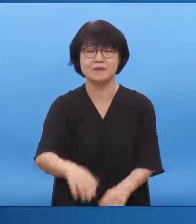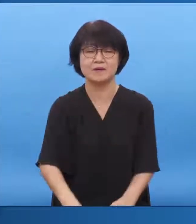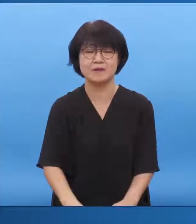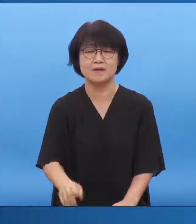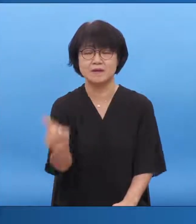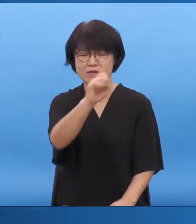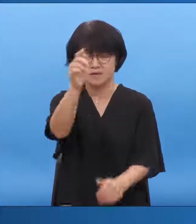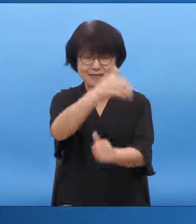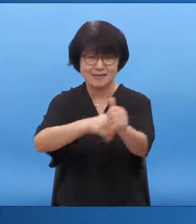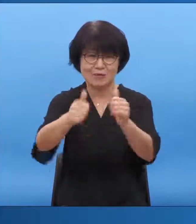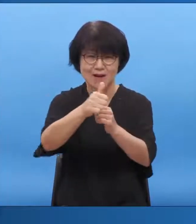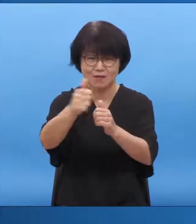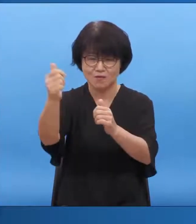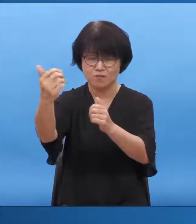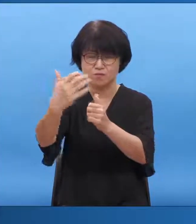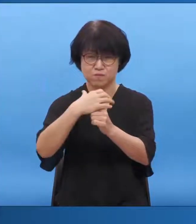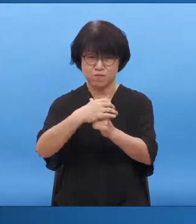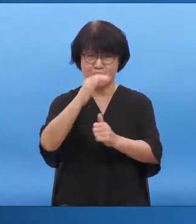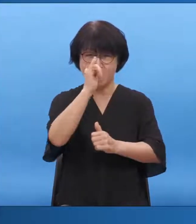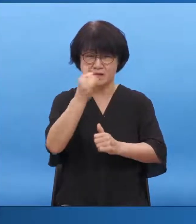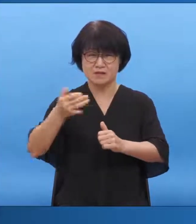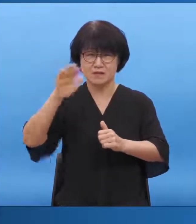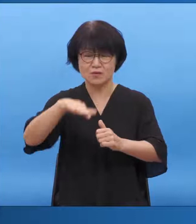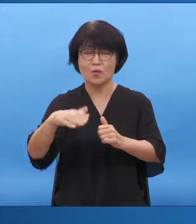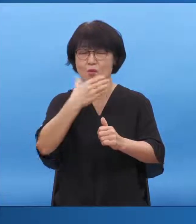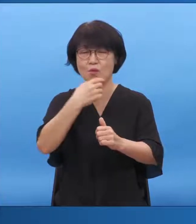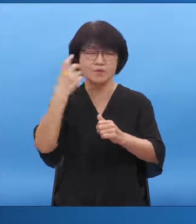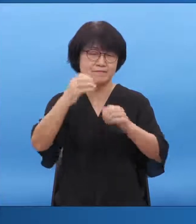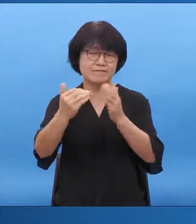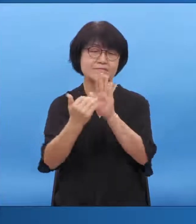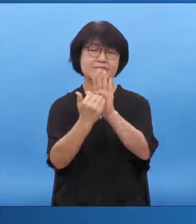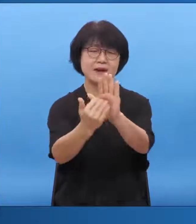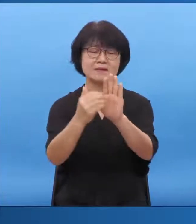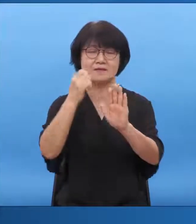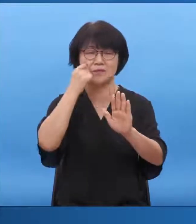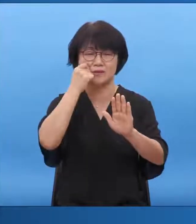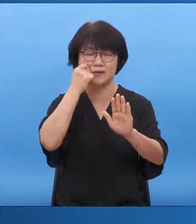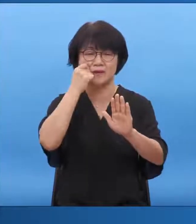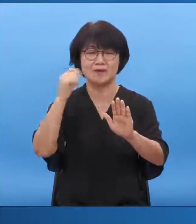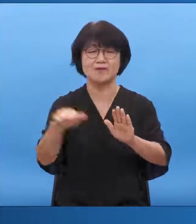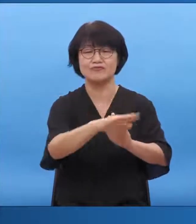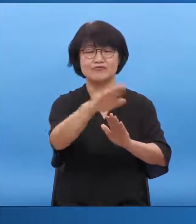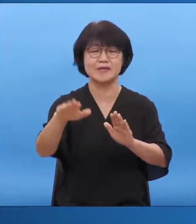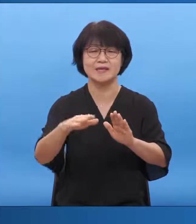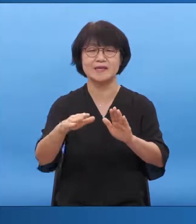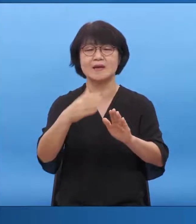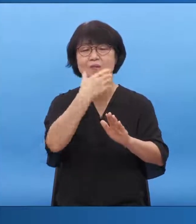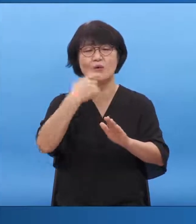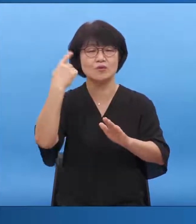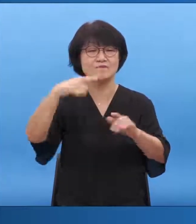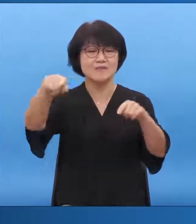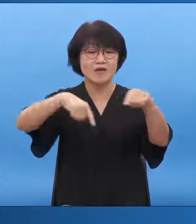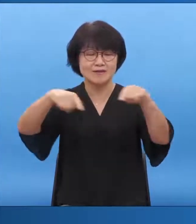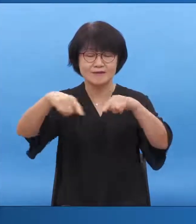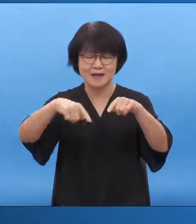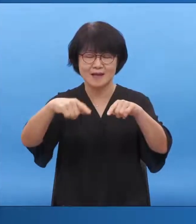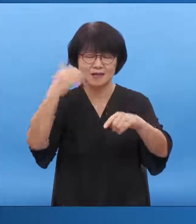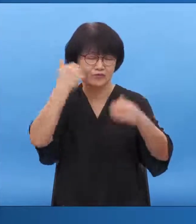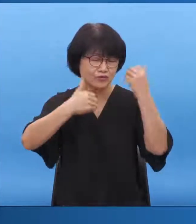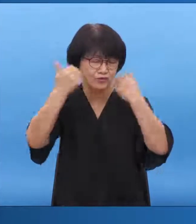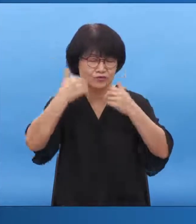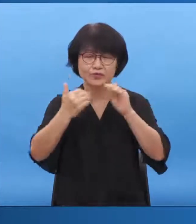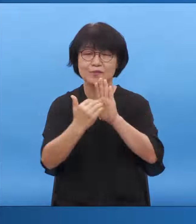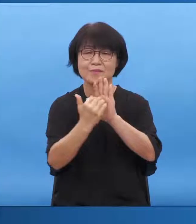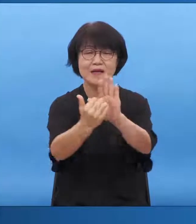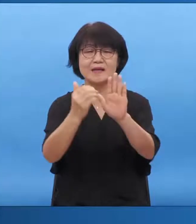수가 없다. 지금 우리는 몇 년 후에 일어날 걸 미리 알고 RUTC를 준비합니다. 그래서 이 복음의 역사는 아무도 막을